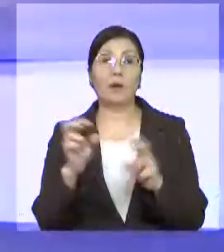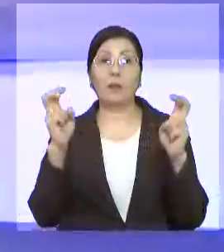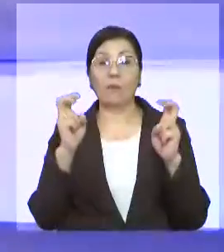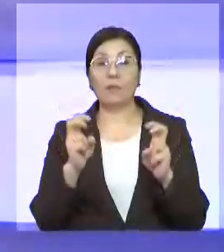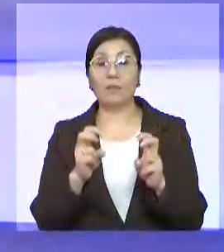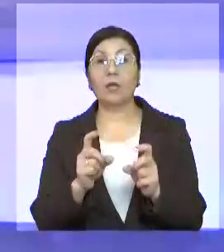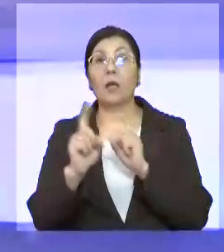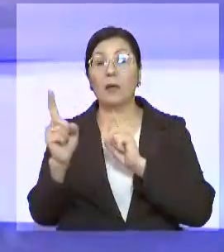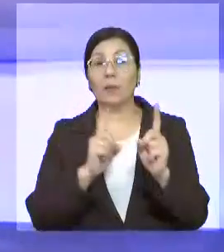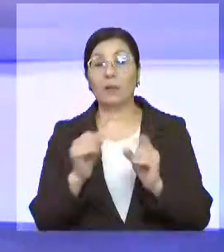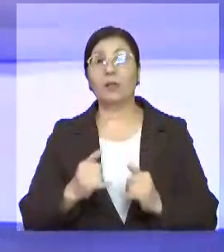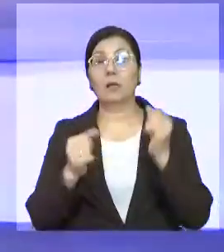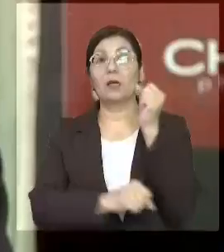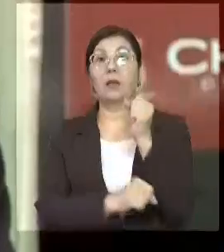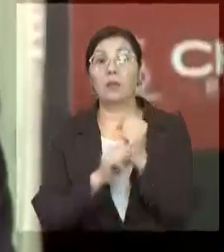для работников СМИ.